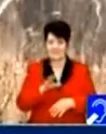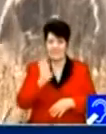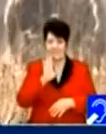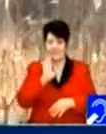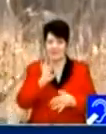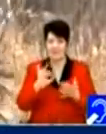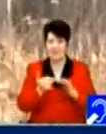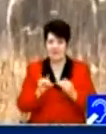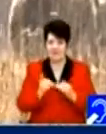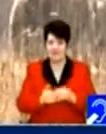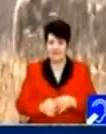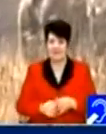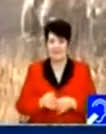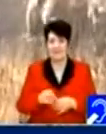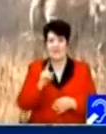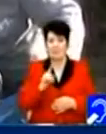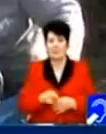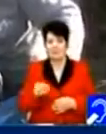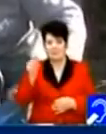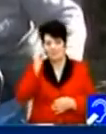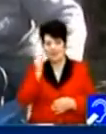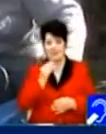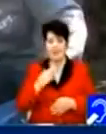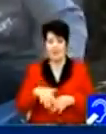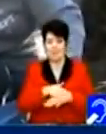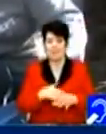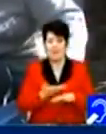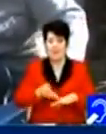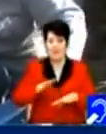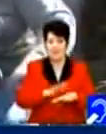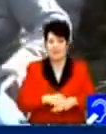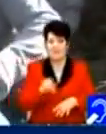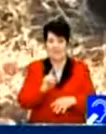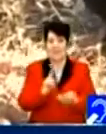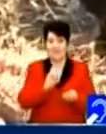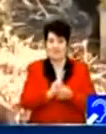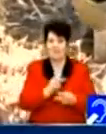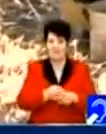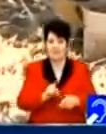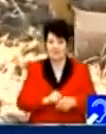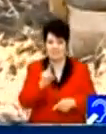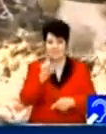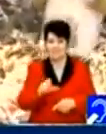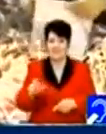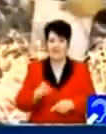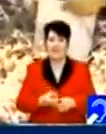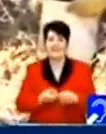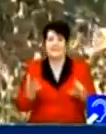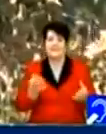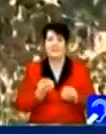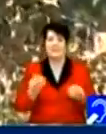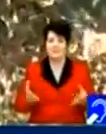femeilor de la sate pentru a sensibiliza opinia publică privind greutățile pe care le întâmpină acestea în viața de zi cu zi. În